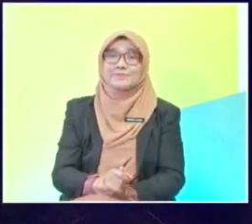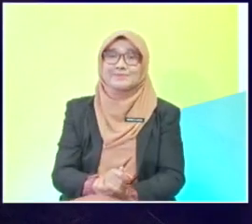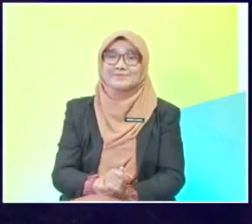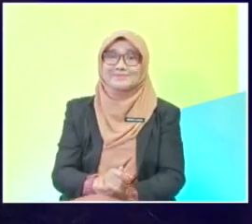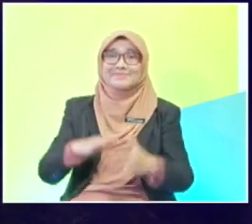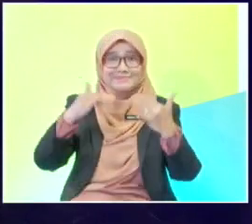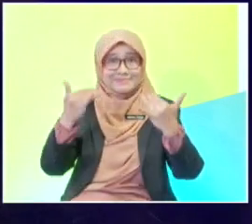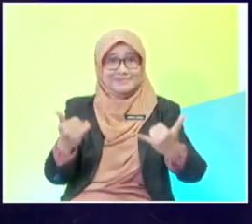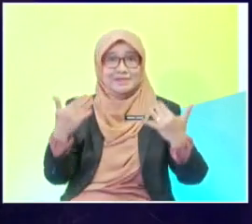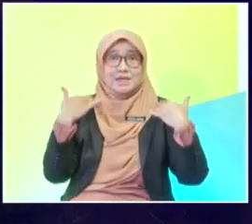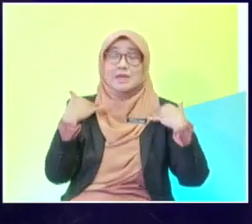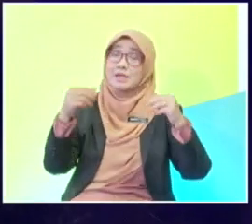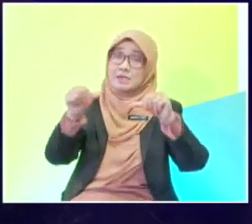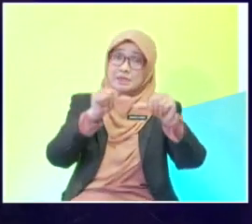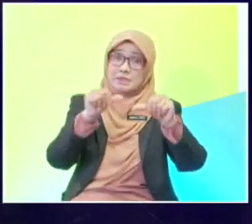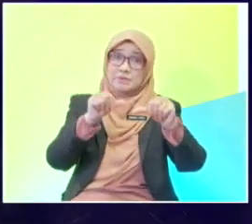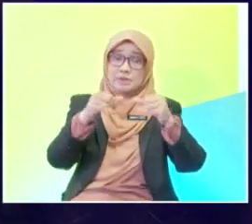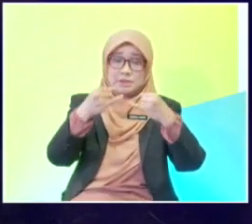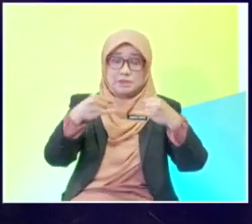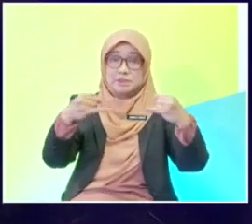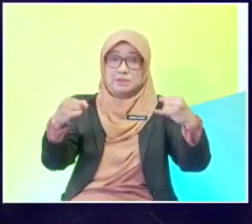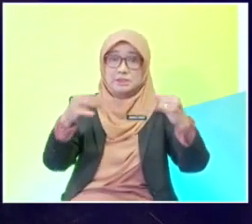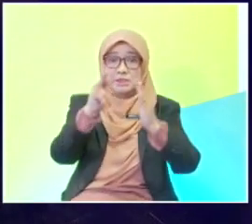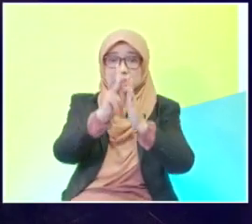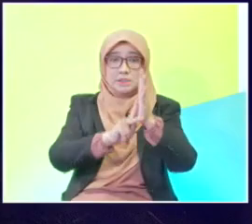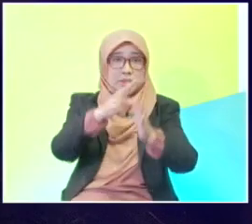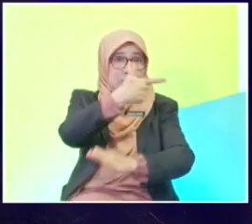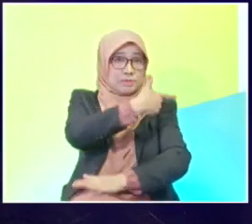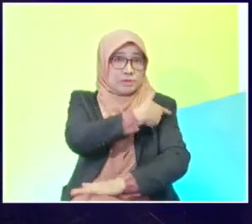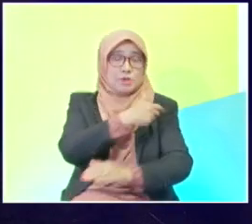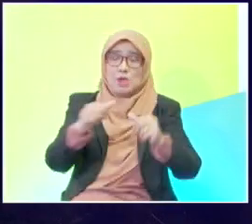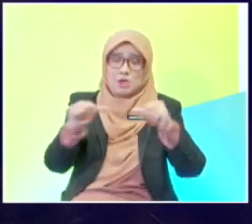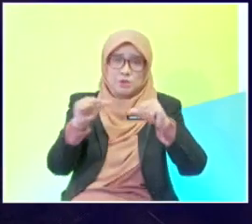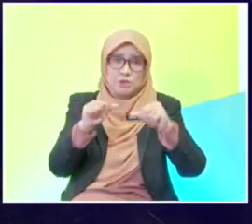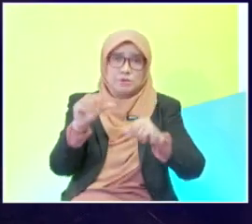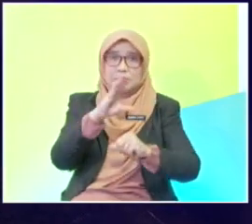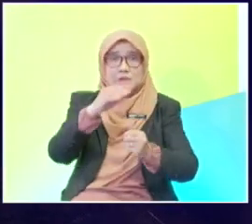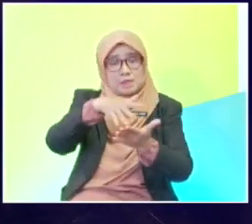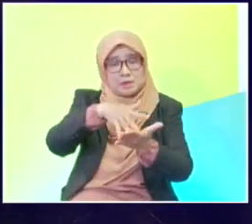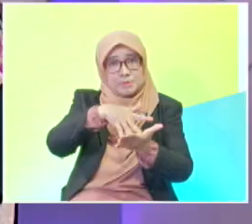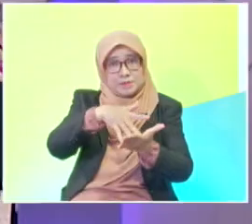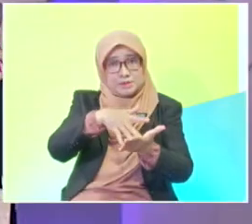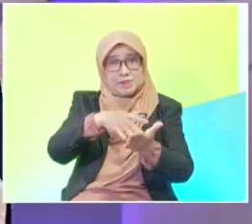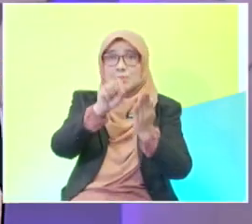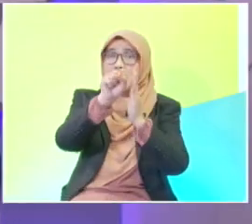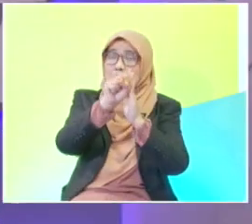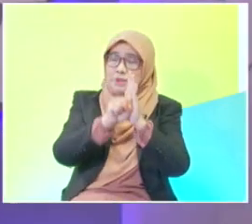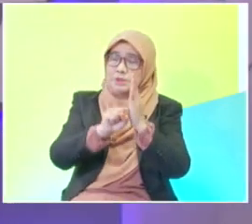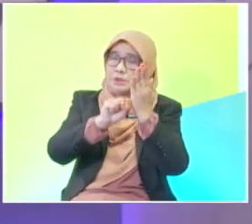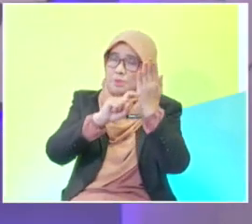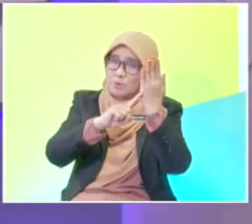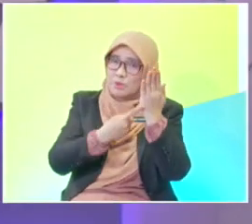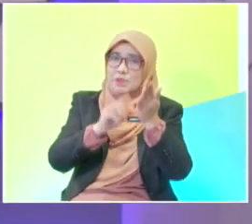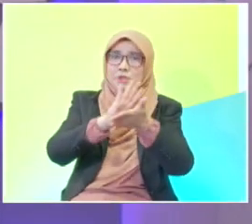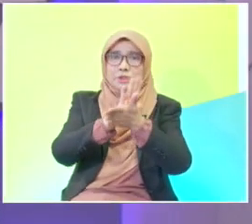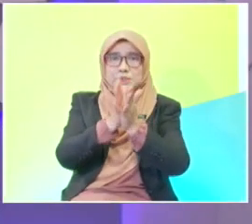ni sebab kalau kita tengok tadi jenis keimunan ada dua kan, aktif, pasif, semula jadi, buatan,